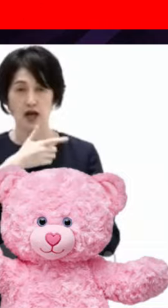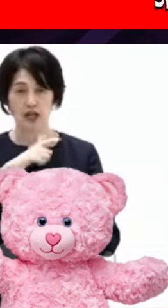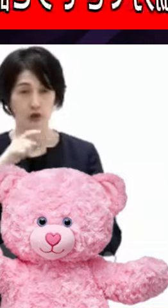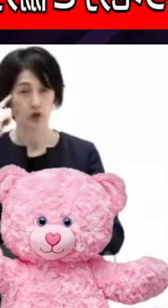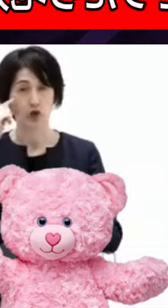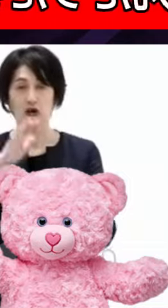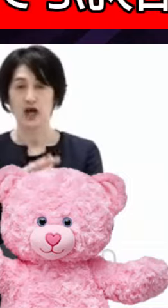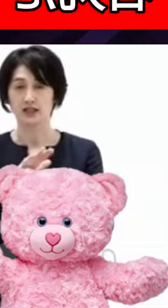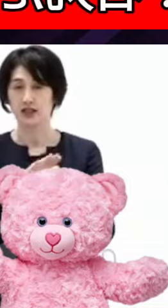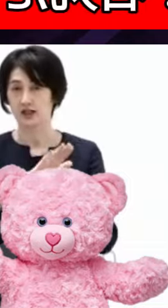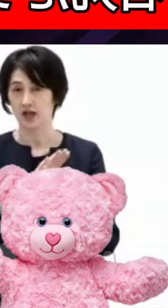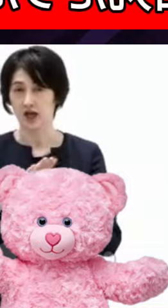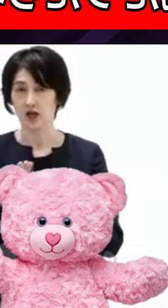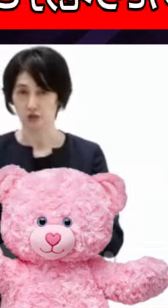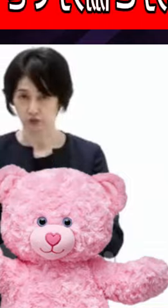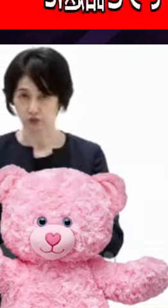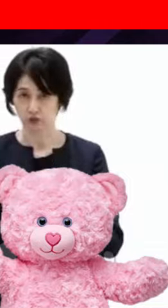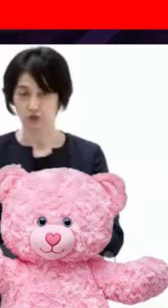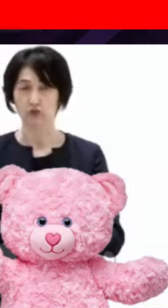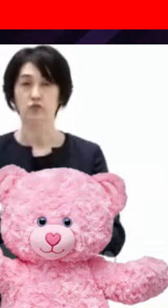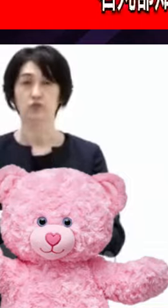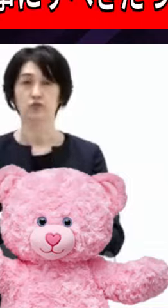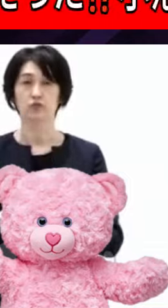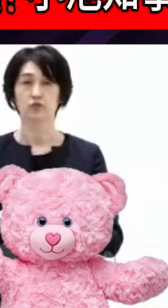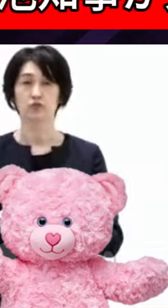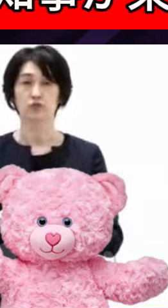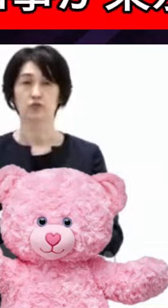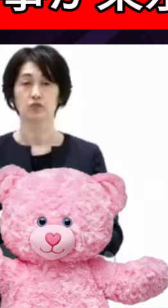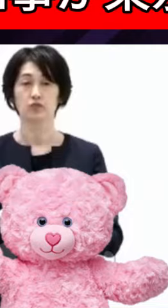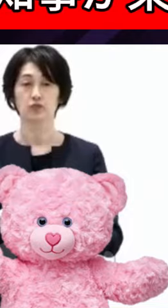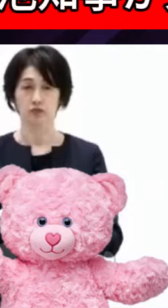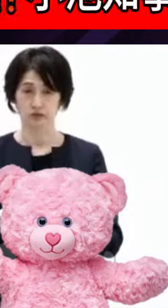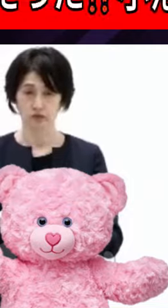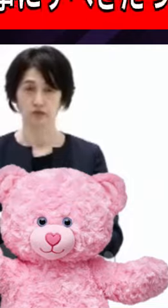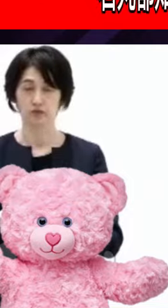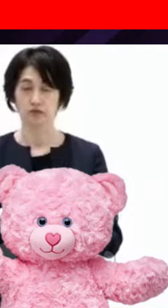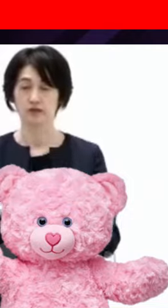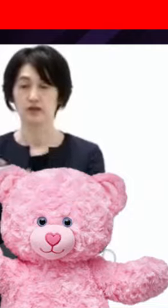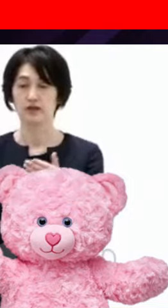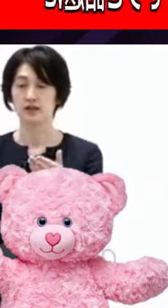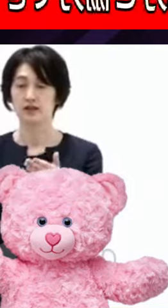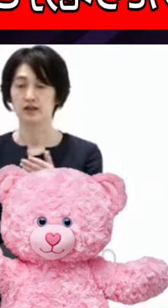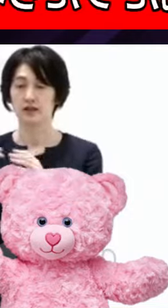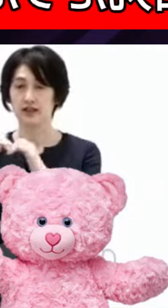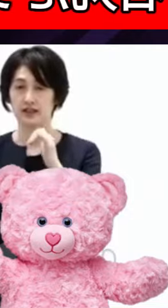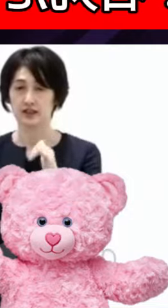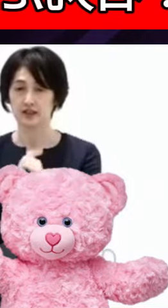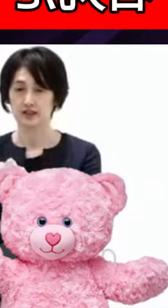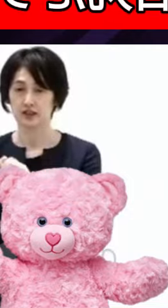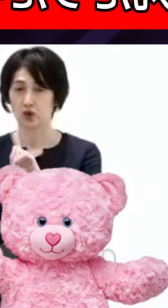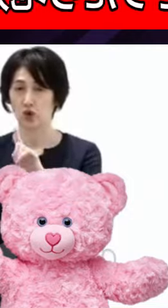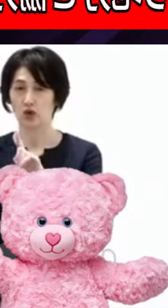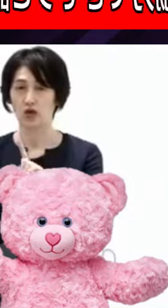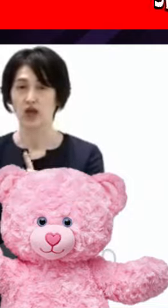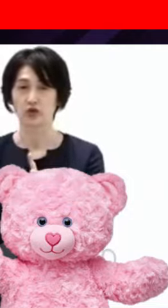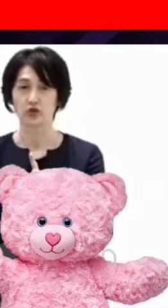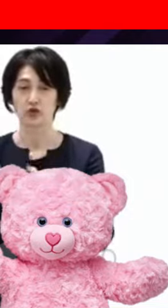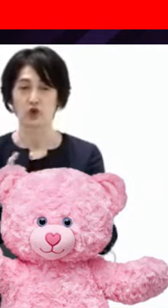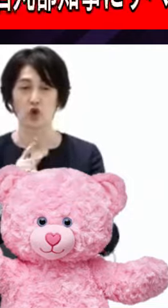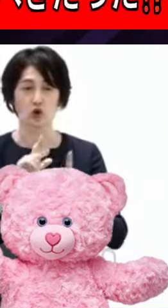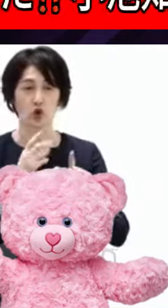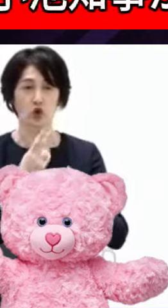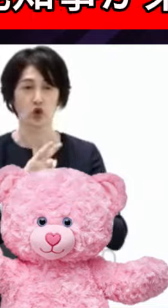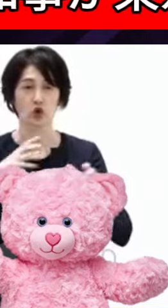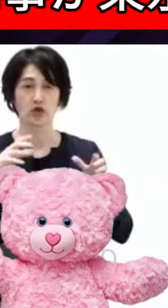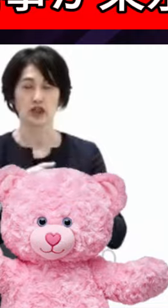こにこう解を求めていた方が楽だからじゃないでしょうか。むしろそのいろいろ努力